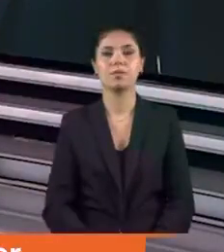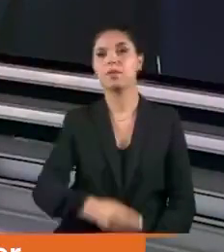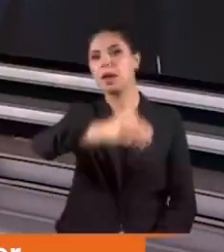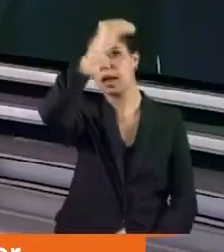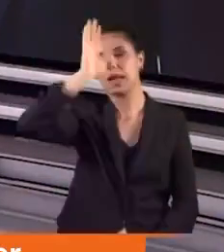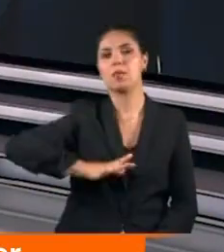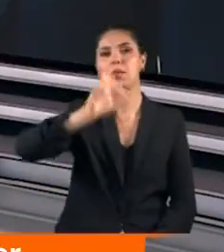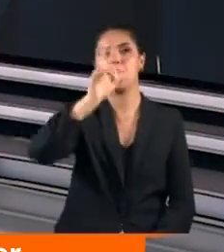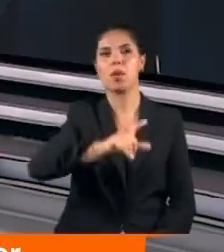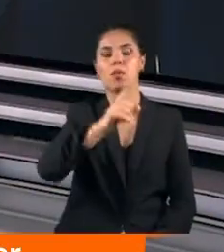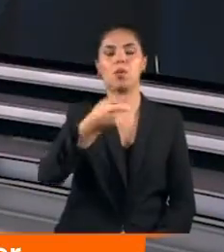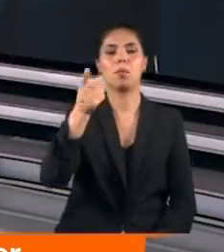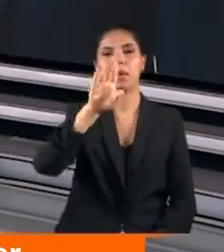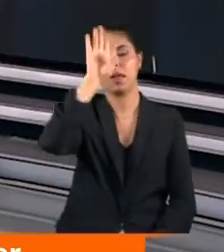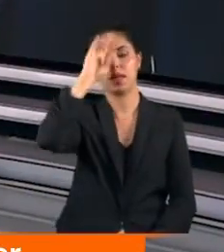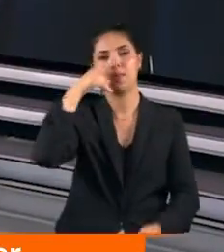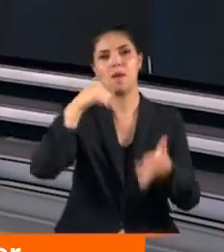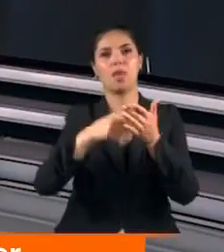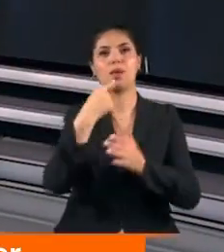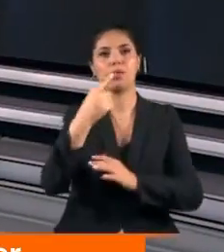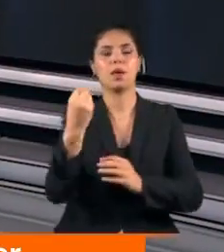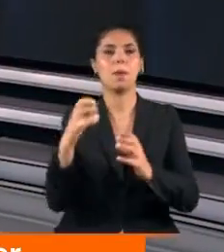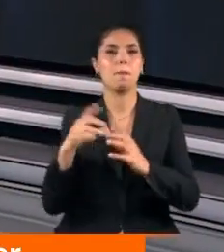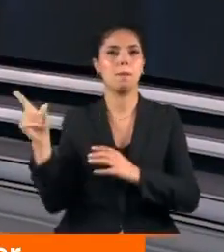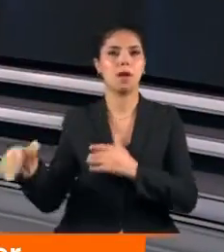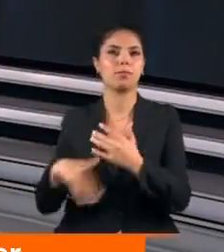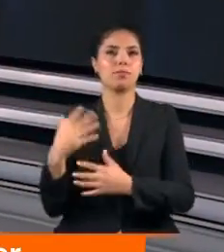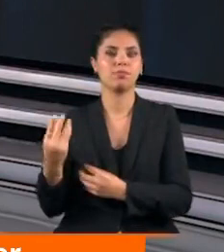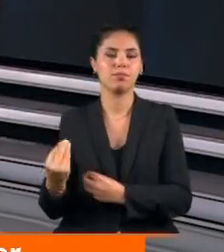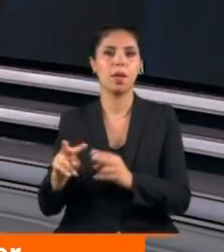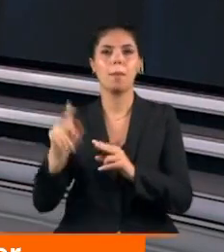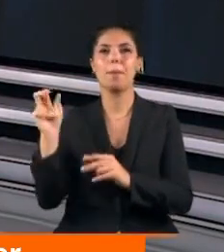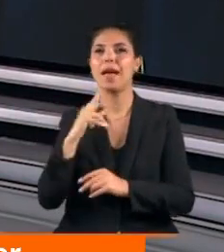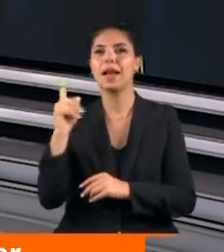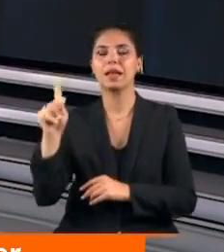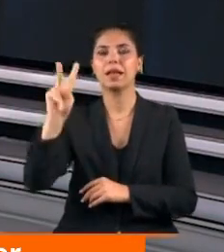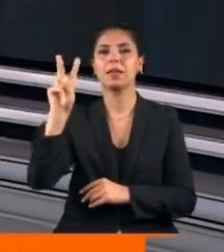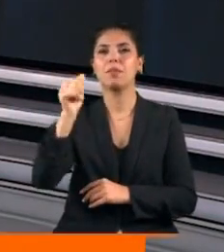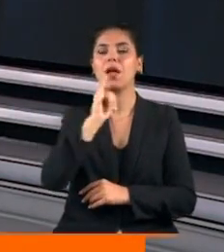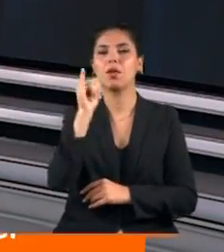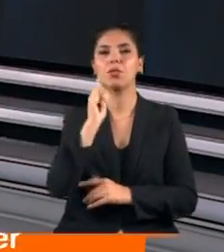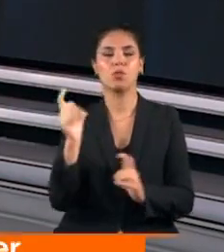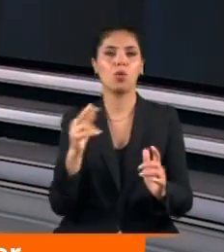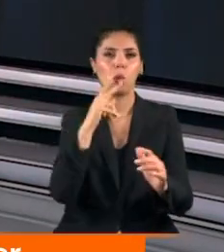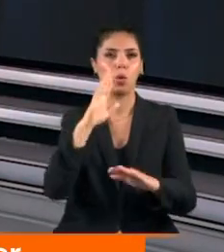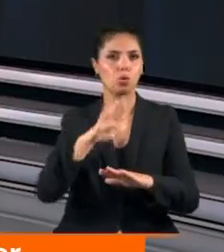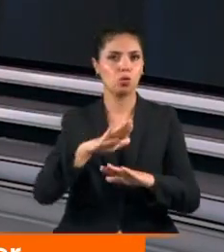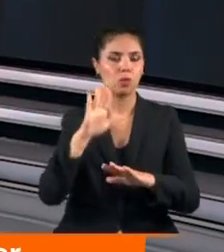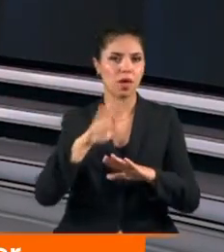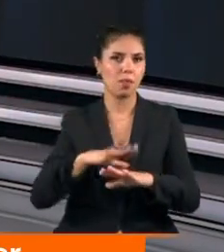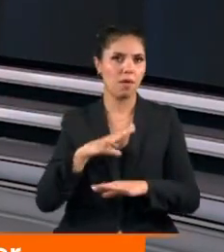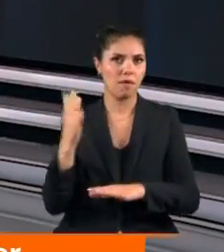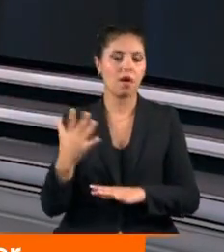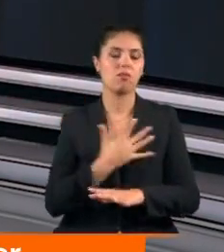Ekrem İmamoğlu'nun gözünü bir kez daha İstanbul'a çevirmesi İyi Parti'yi karıştırdı. Meral Akşener'in 26 Ağustos'ta yapacağı konuşmada CHP ile